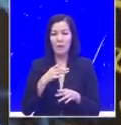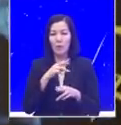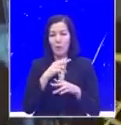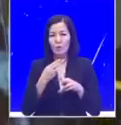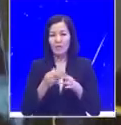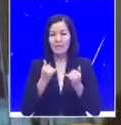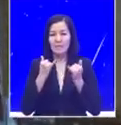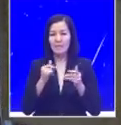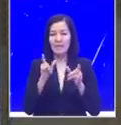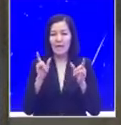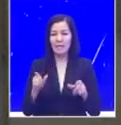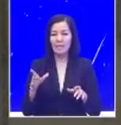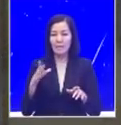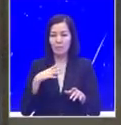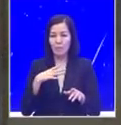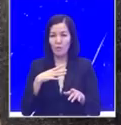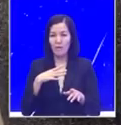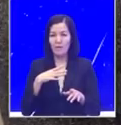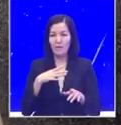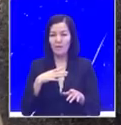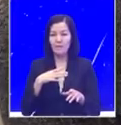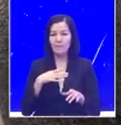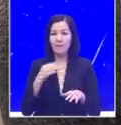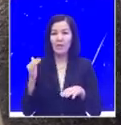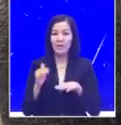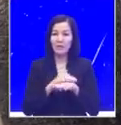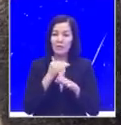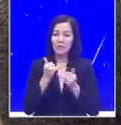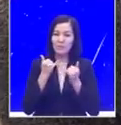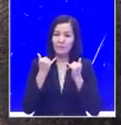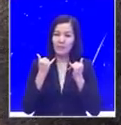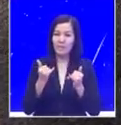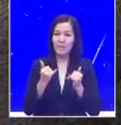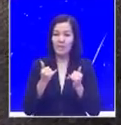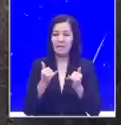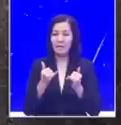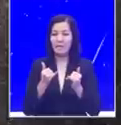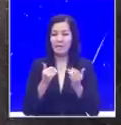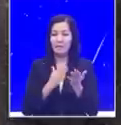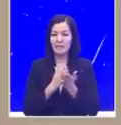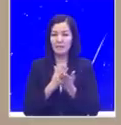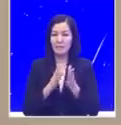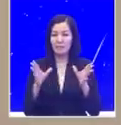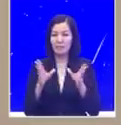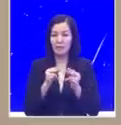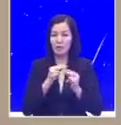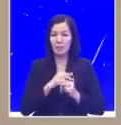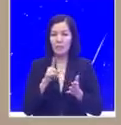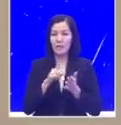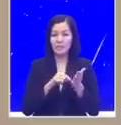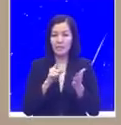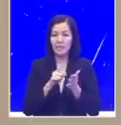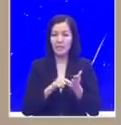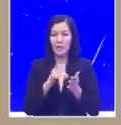да дәні толған бидайдай, басын иіп кіші пейілділіктің үлкен үлгісін көрсететін дейді қызметтестері. Сенет жасына келсе де